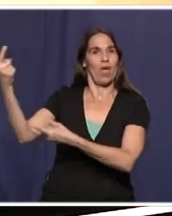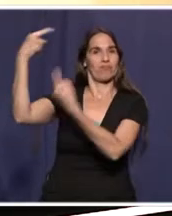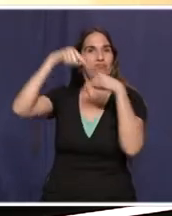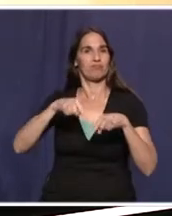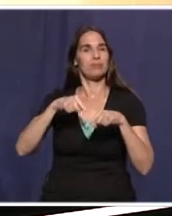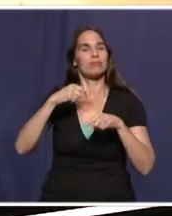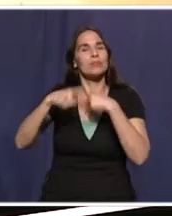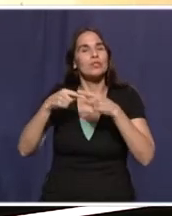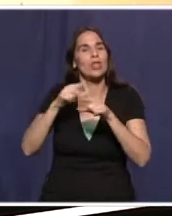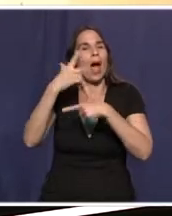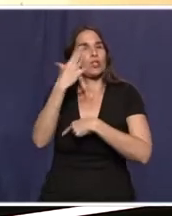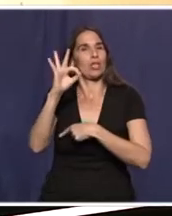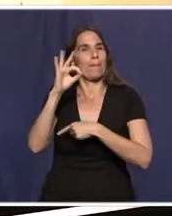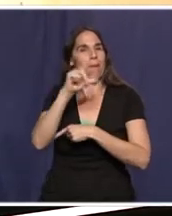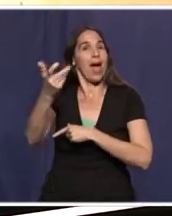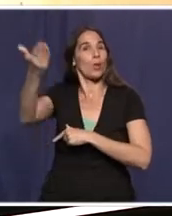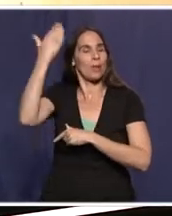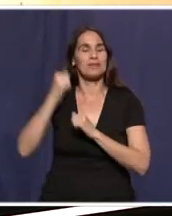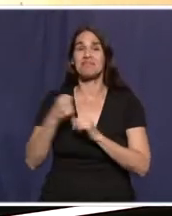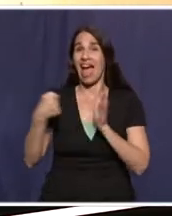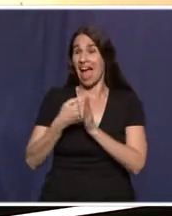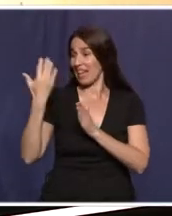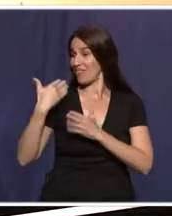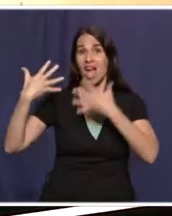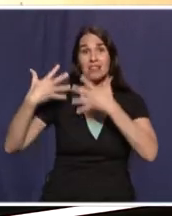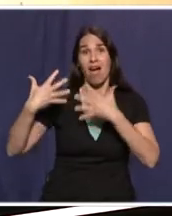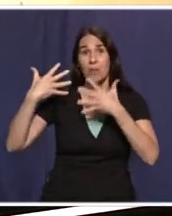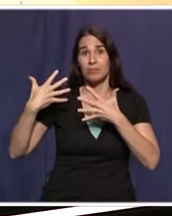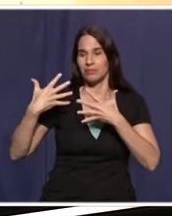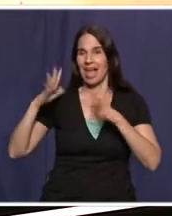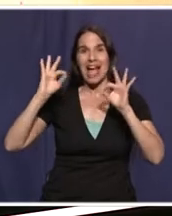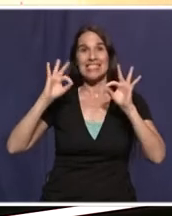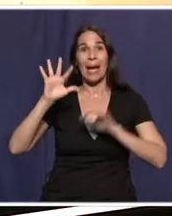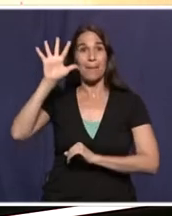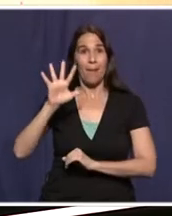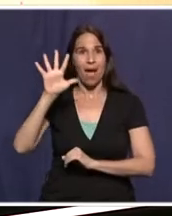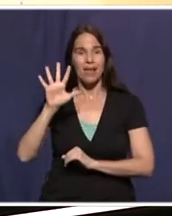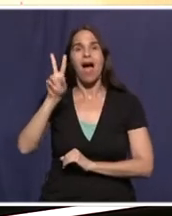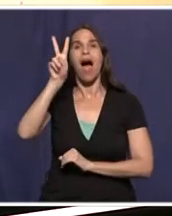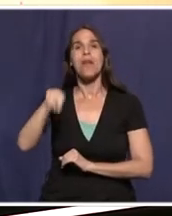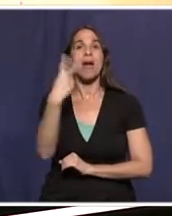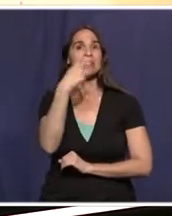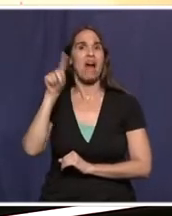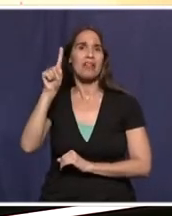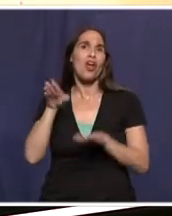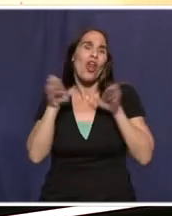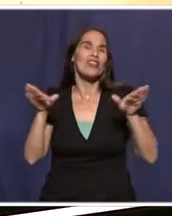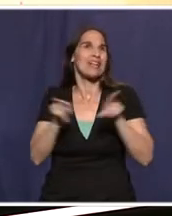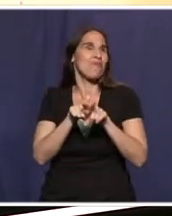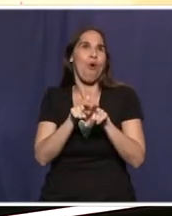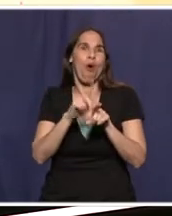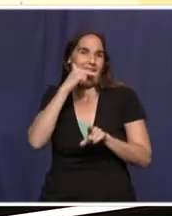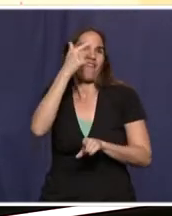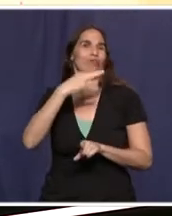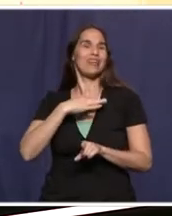הקודמת. עד לפני 10 ימים, ה-10 במאי 2021, לוד הייתה עבורי מקור גאווה.